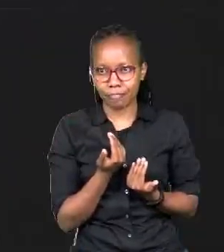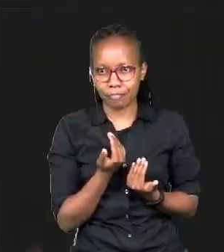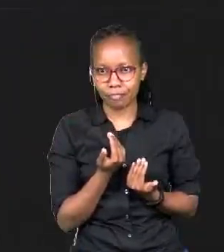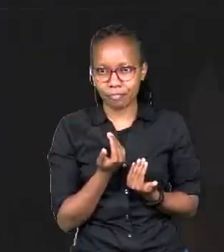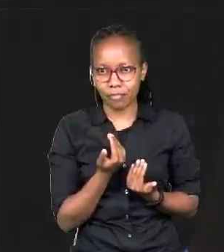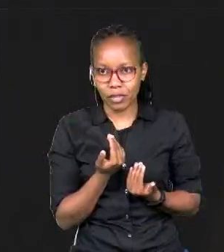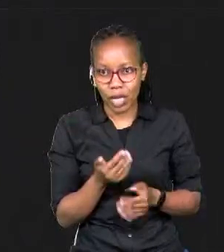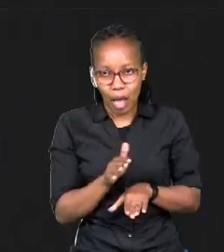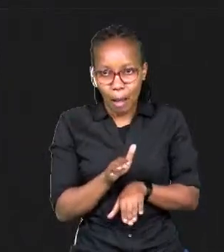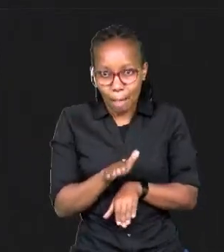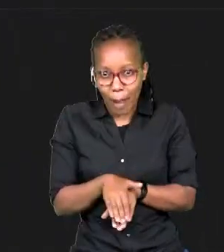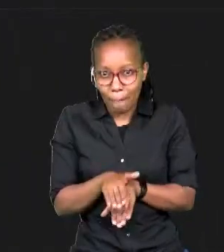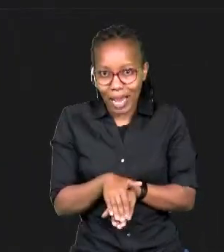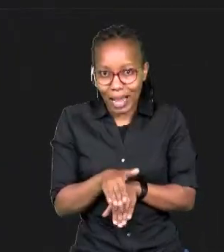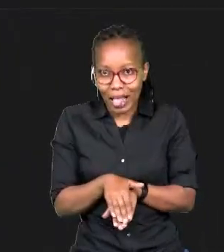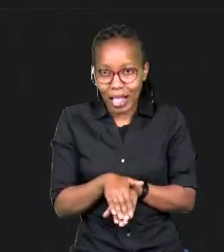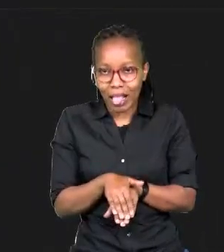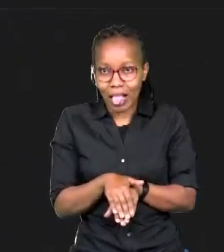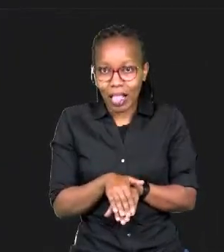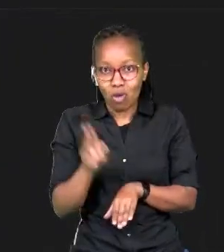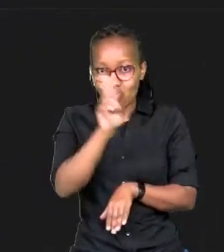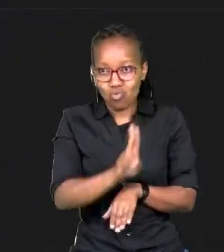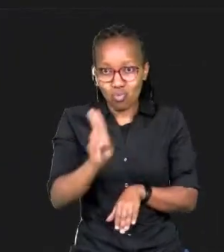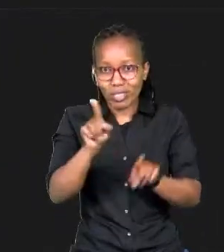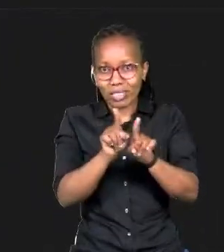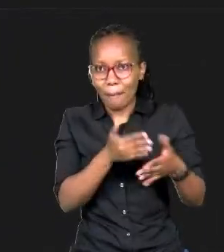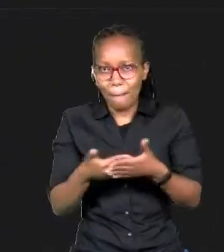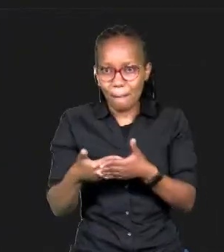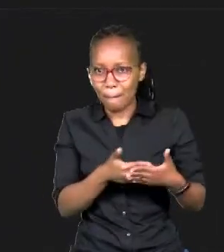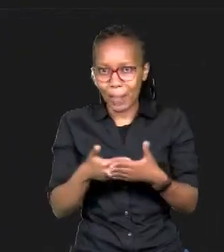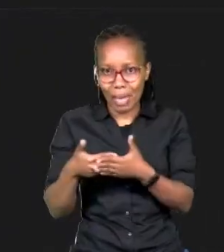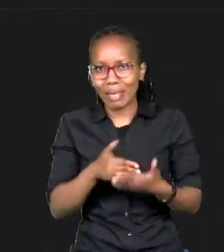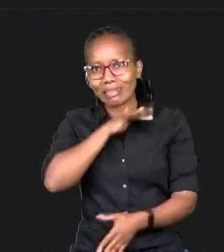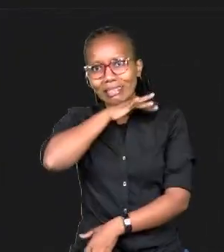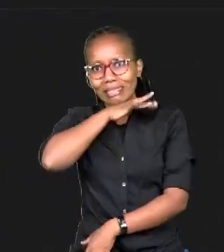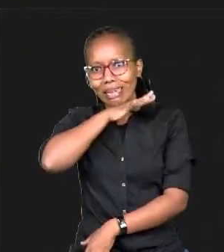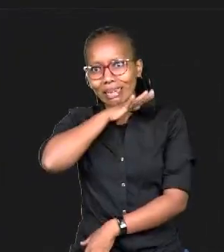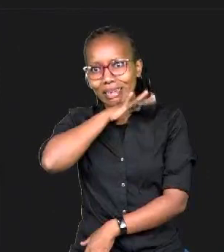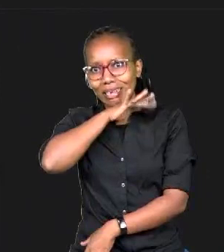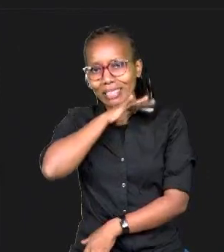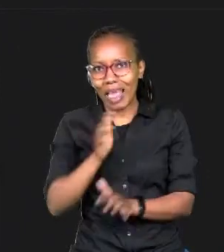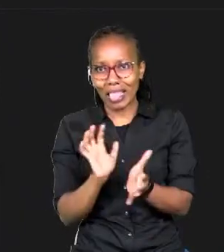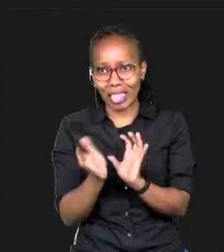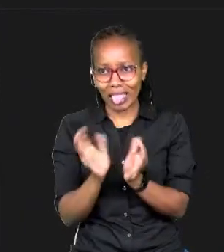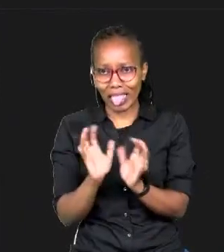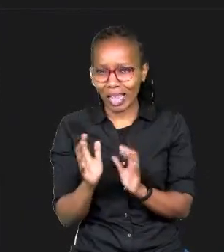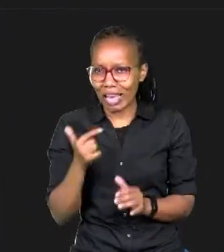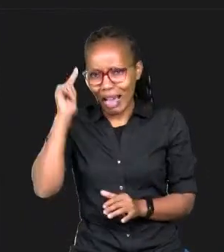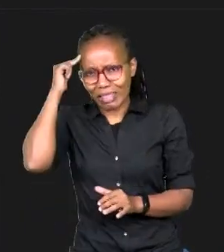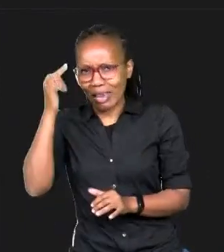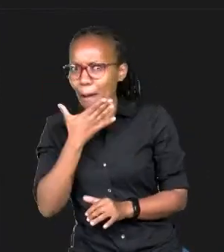pampers jua liniharibu. Kwa nikikaa tu natoa uchafu huko nyuma. Ni kama ni mtu alikuwa amekunywa